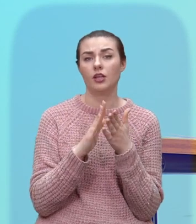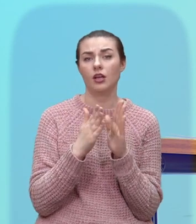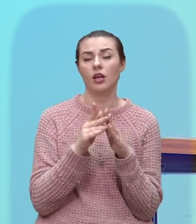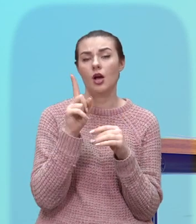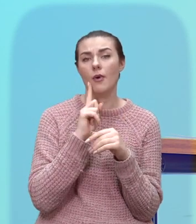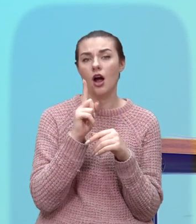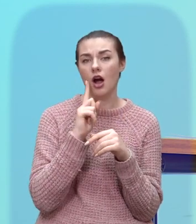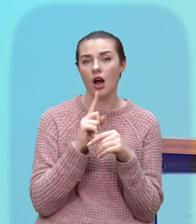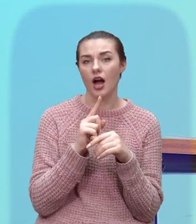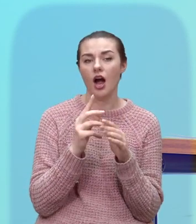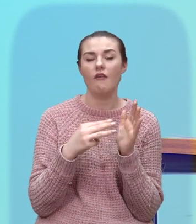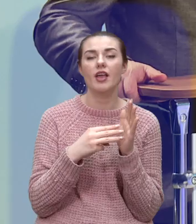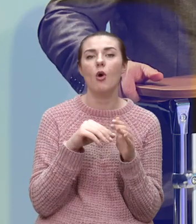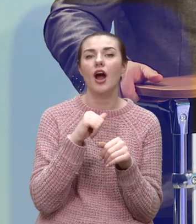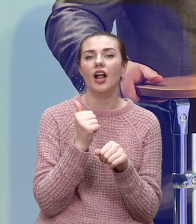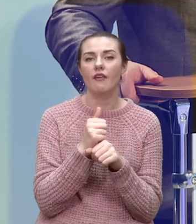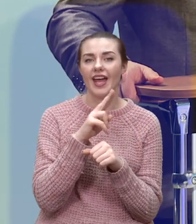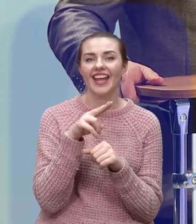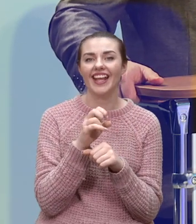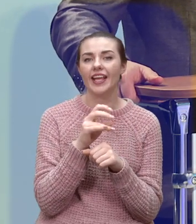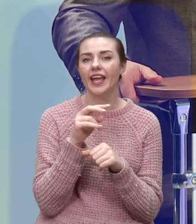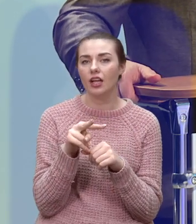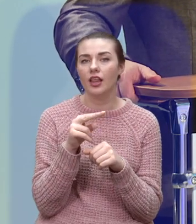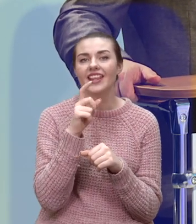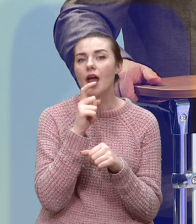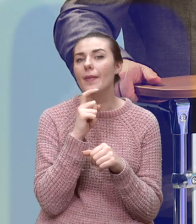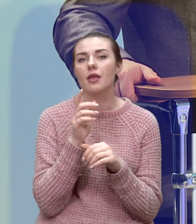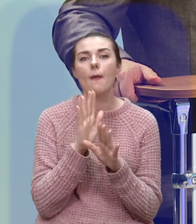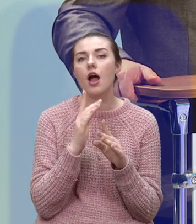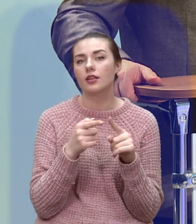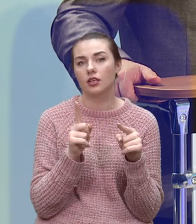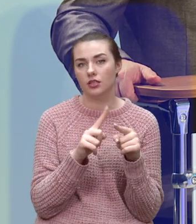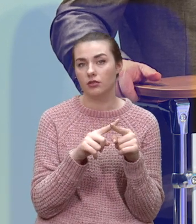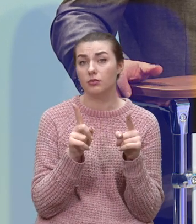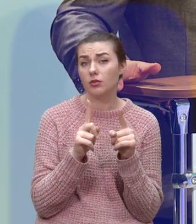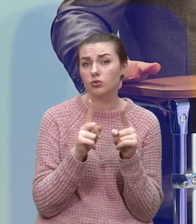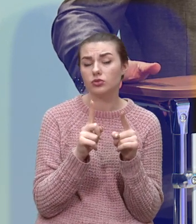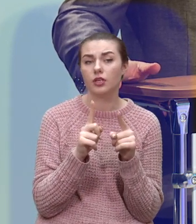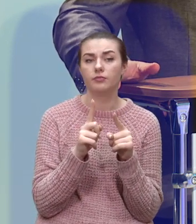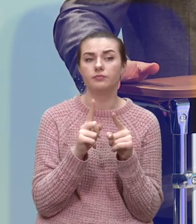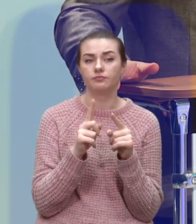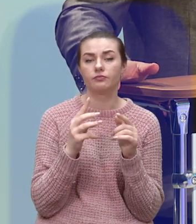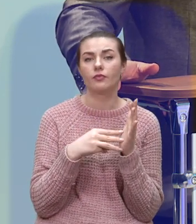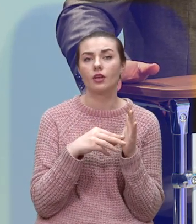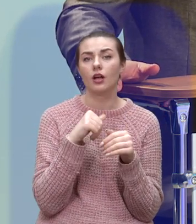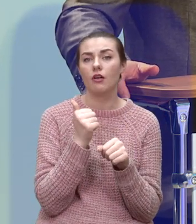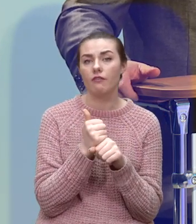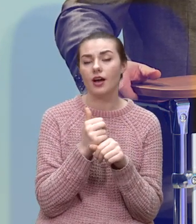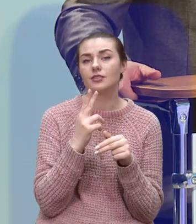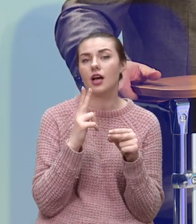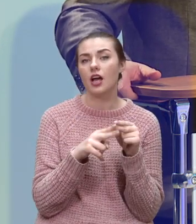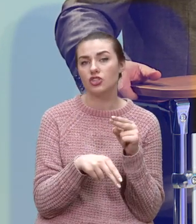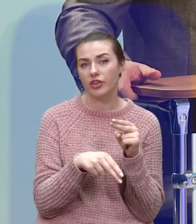наверное пока в 8 главе он еще не понимает этого потому что 8 глава